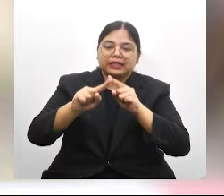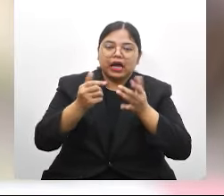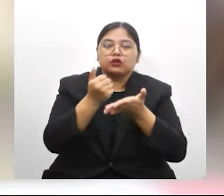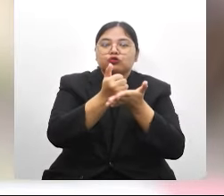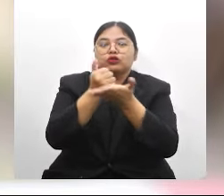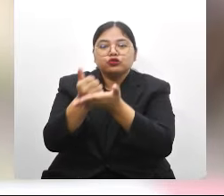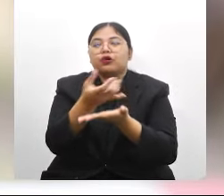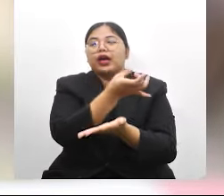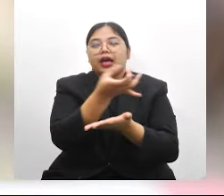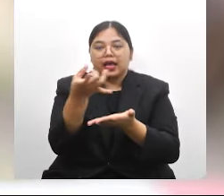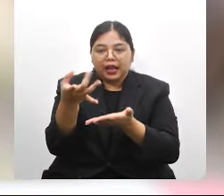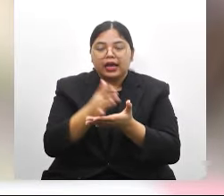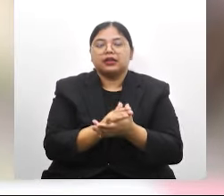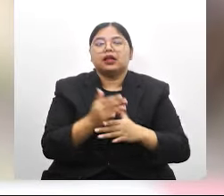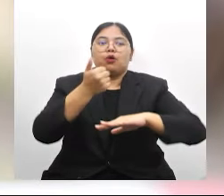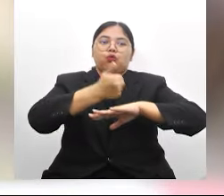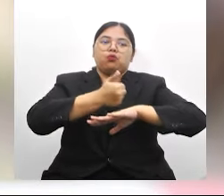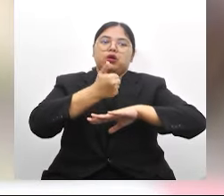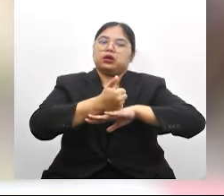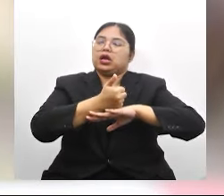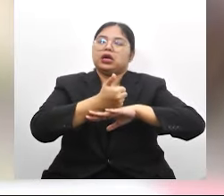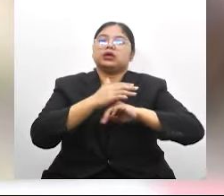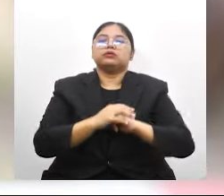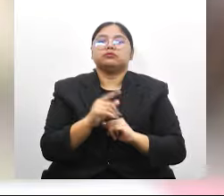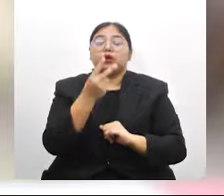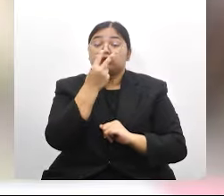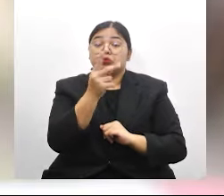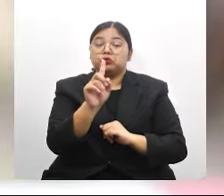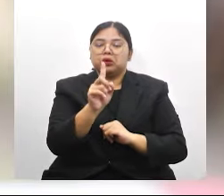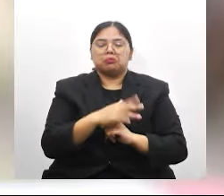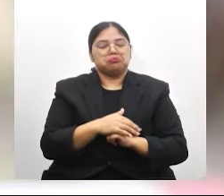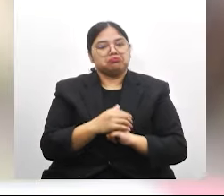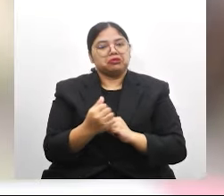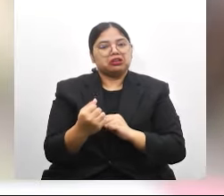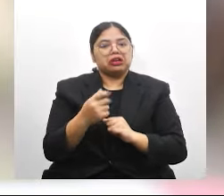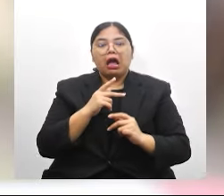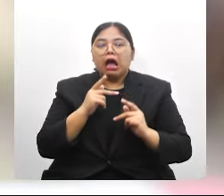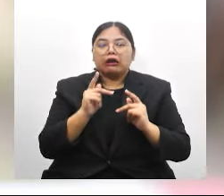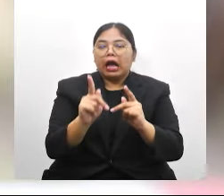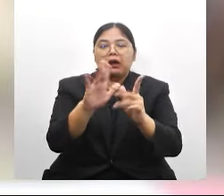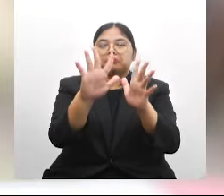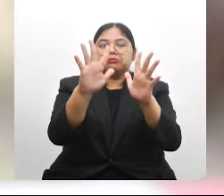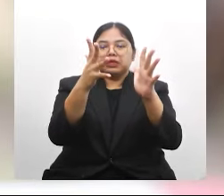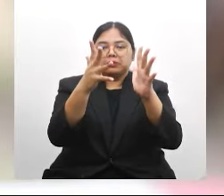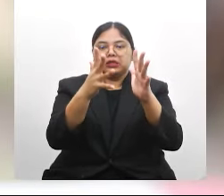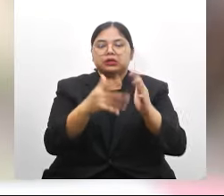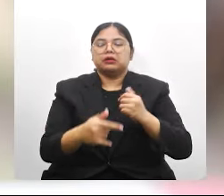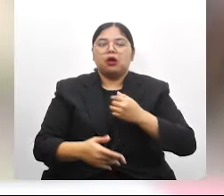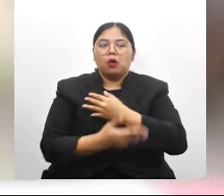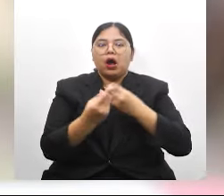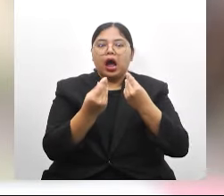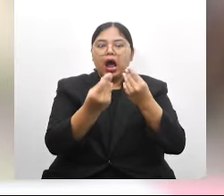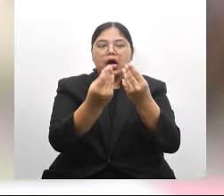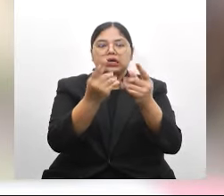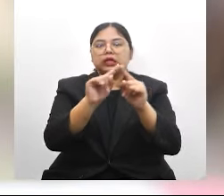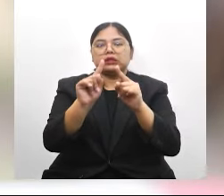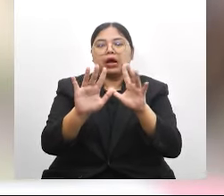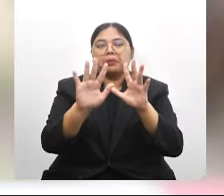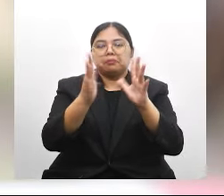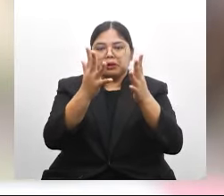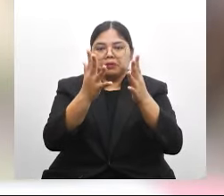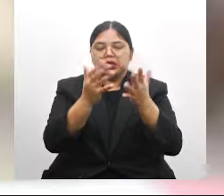ขนาดเล็กถ้าผู้บริหารเนี่ยไม่มีความไม่มีความกล้าหาญไม่มีความกล้าเสียสละในหลายๆส่วนไม่ว่าจะเป็นเรื่อง